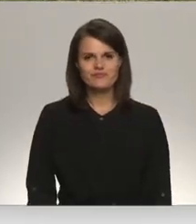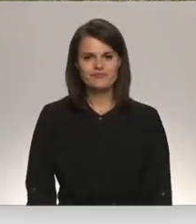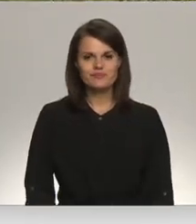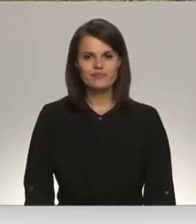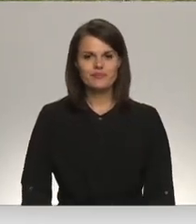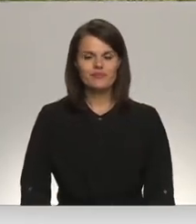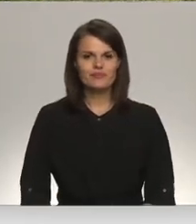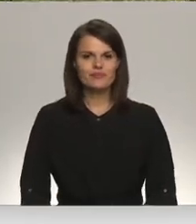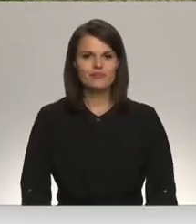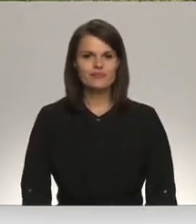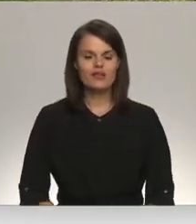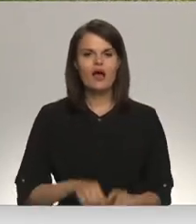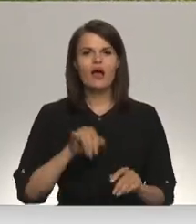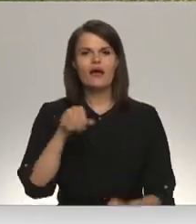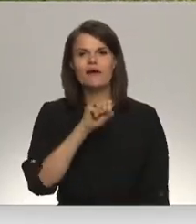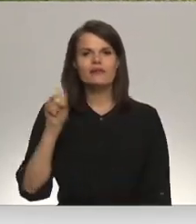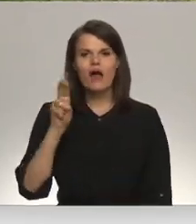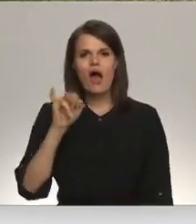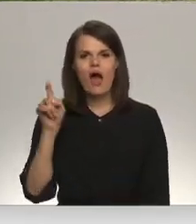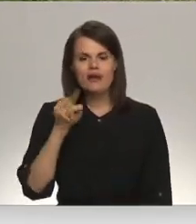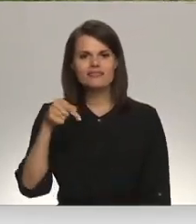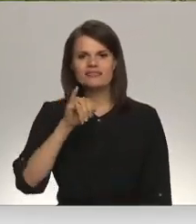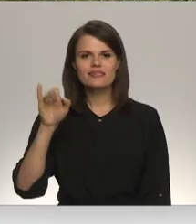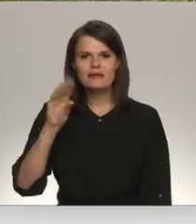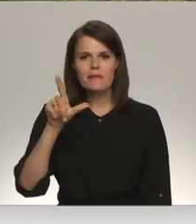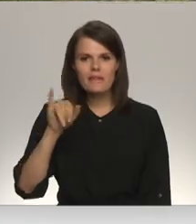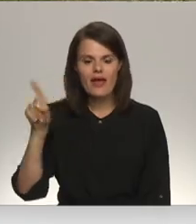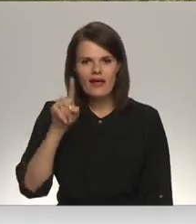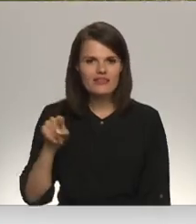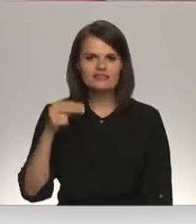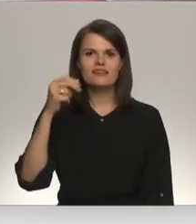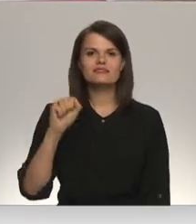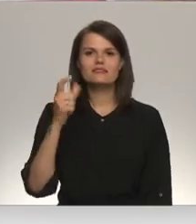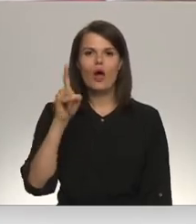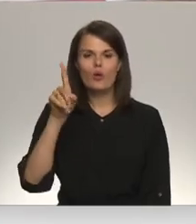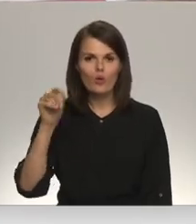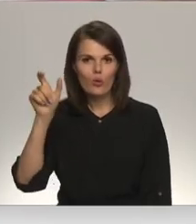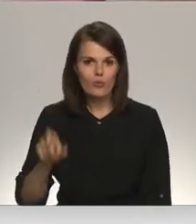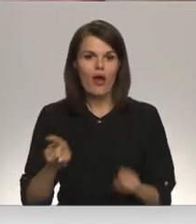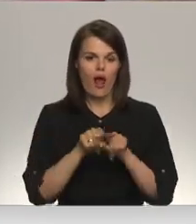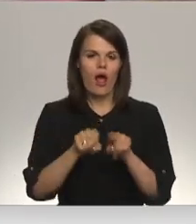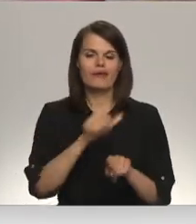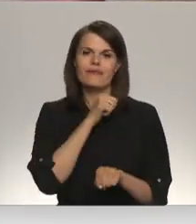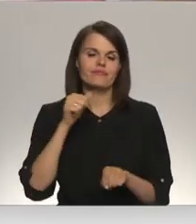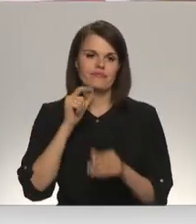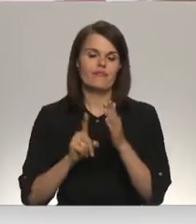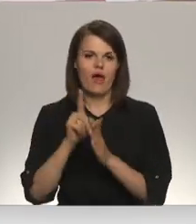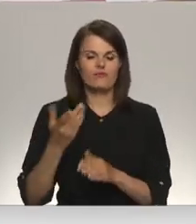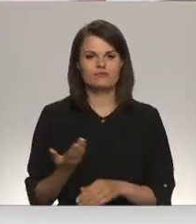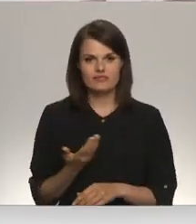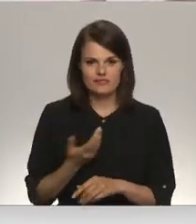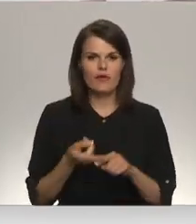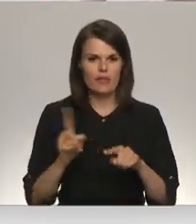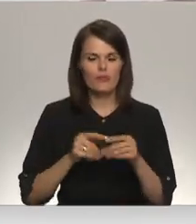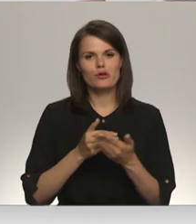un Jānis Tībelis ir tikai daži no Latvijā zināmajiem mūziķiem, kurus vieno talsi, tāpēc muzikālo soliņa ideja te